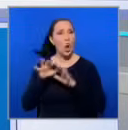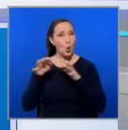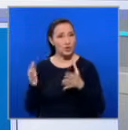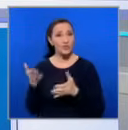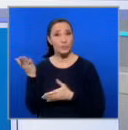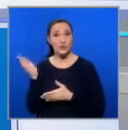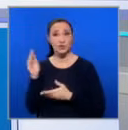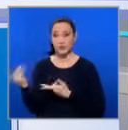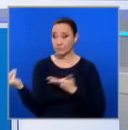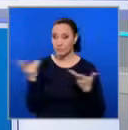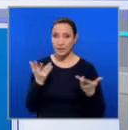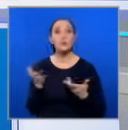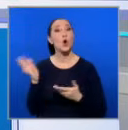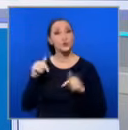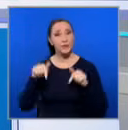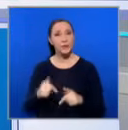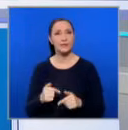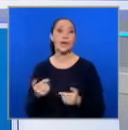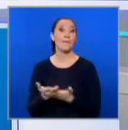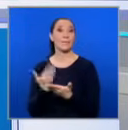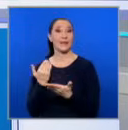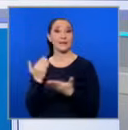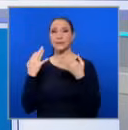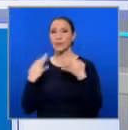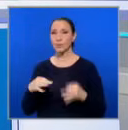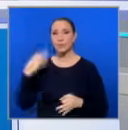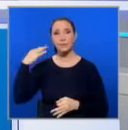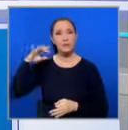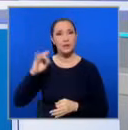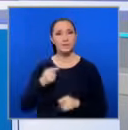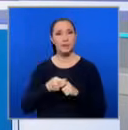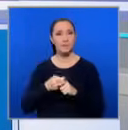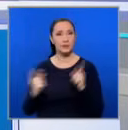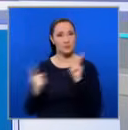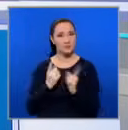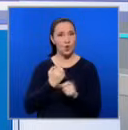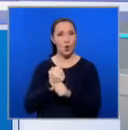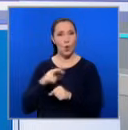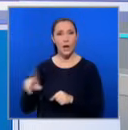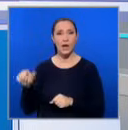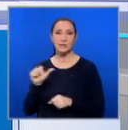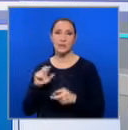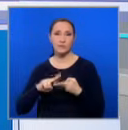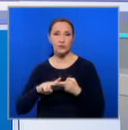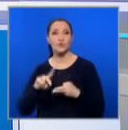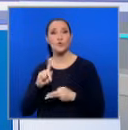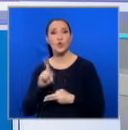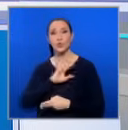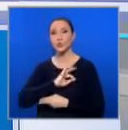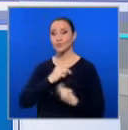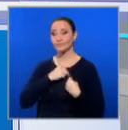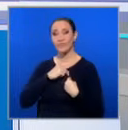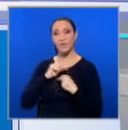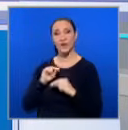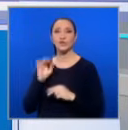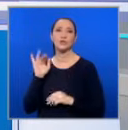бъдат пренесени още днес. Преди церемонията президентът Румен Радев проведе среща със своя колега Александър Вучич, от когото получи уверение,